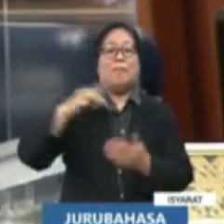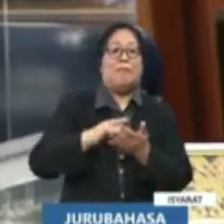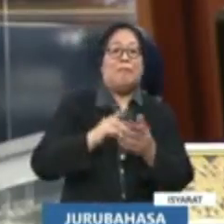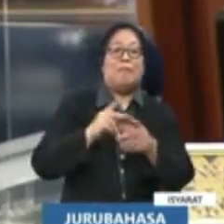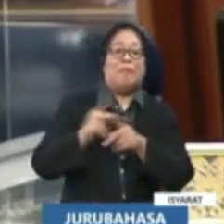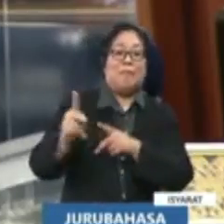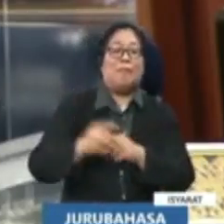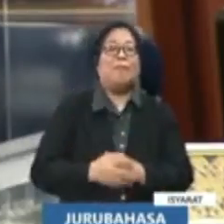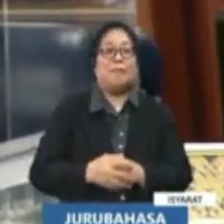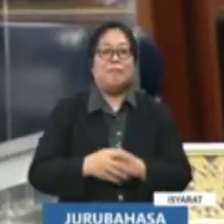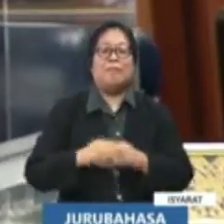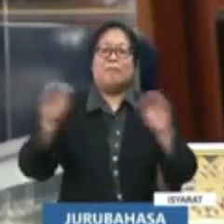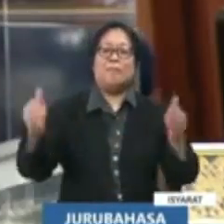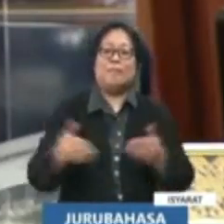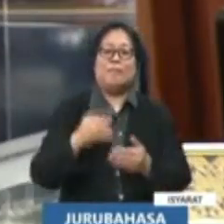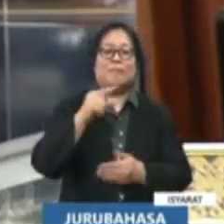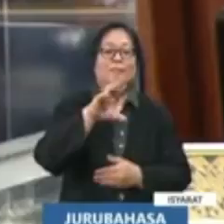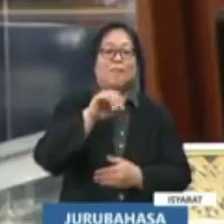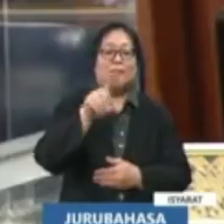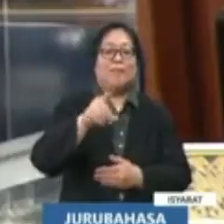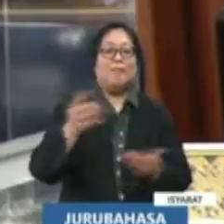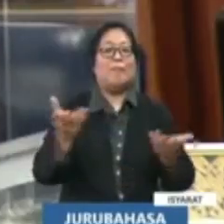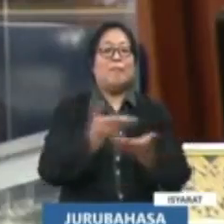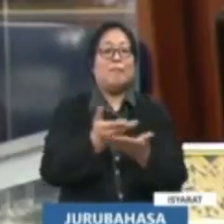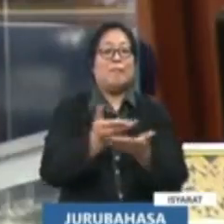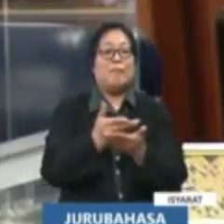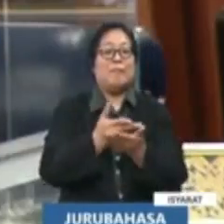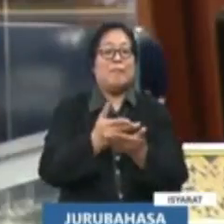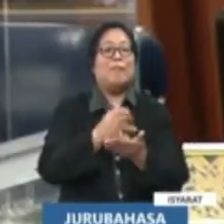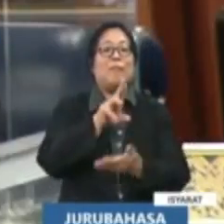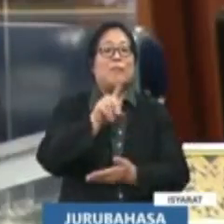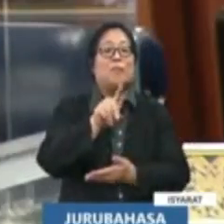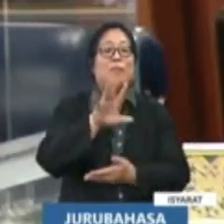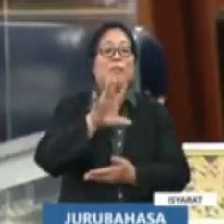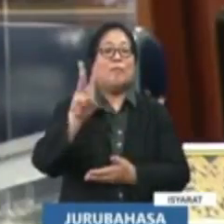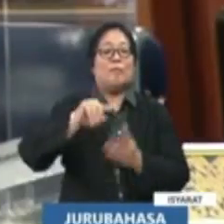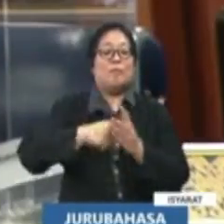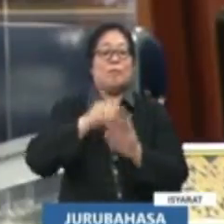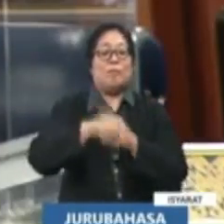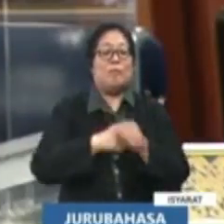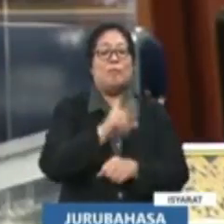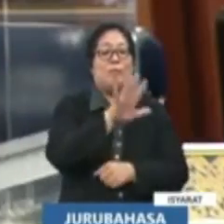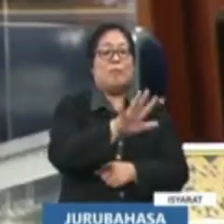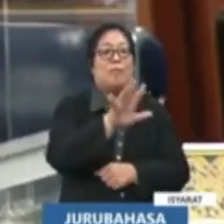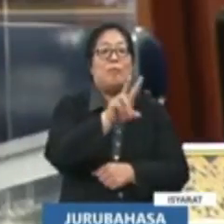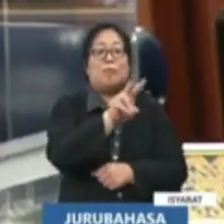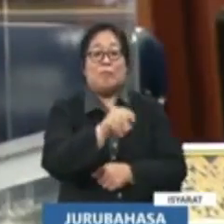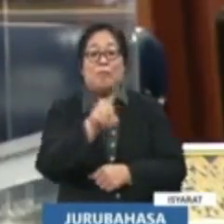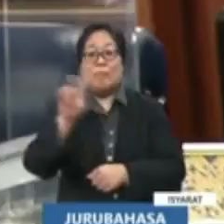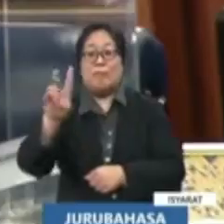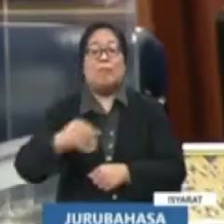purba tanpakak dengan memperkenalkan great lapisan judi 56 mulai 2017 dengan penambahan